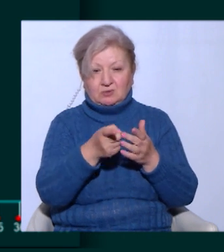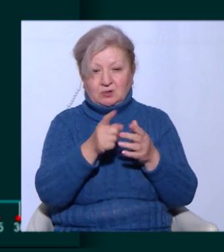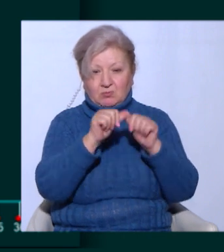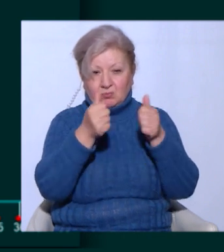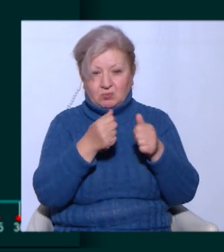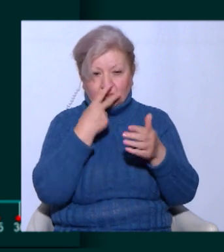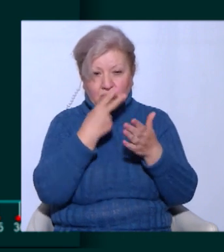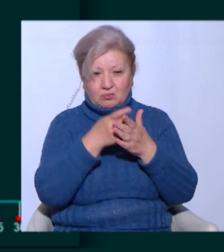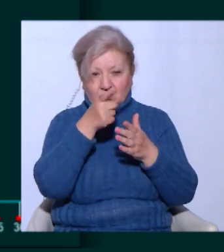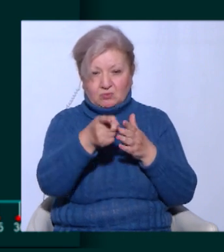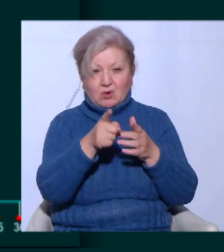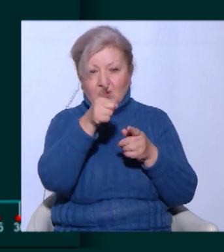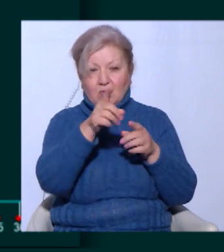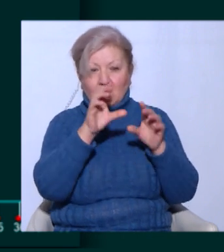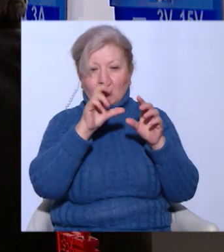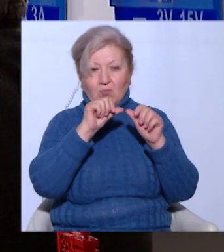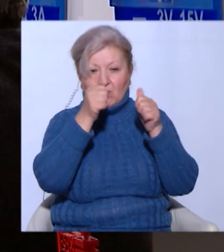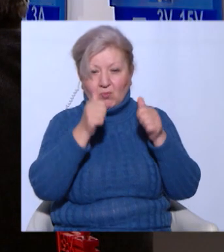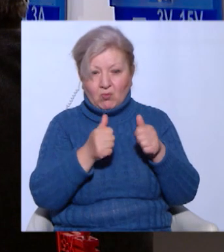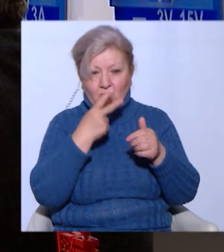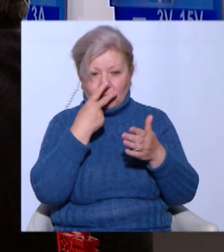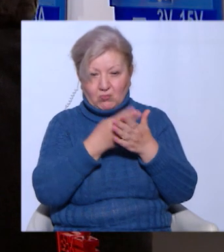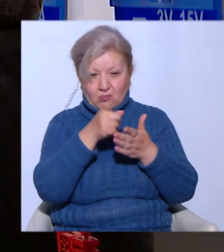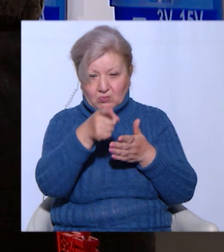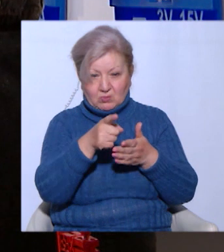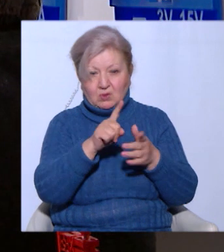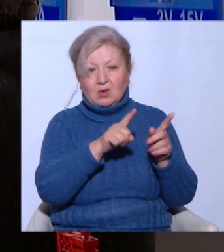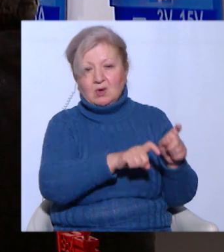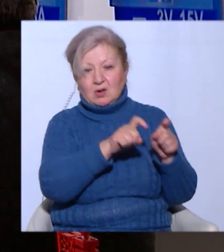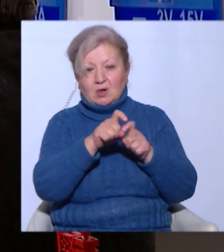ახლა შევხედოთ ახლა ამ ფიგურას. ამ ფორმულის მიხედვით